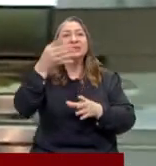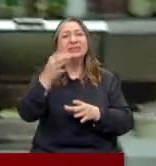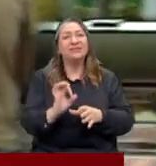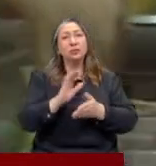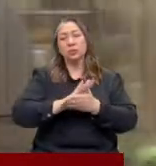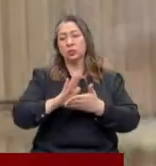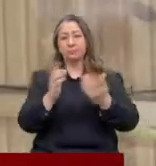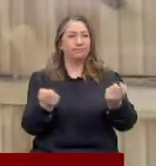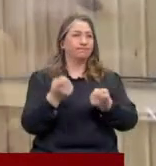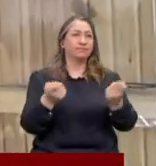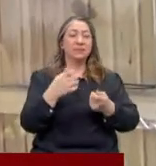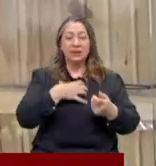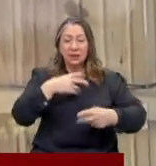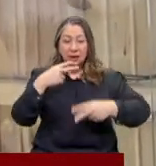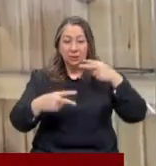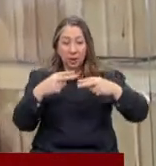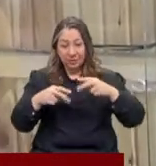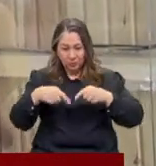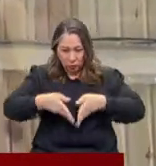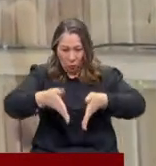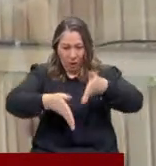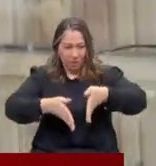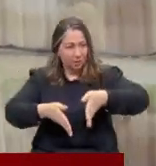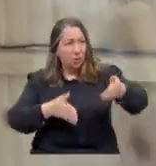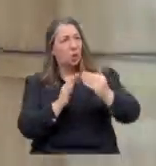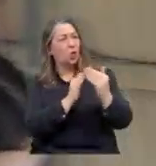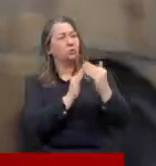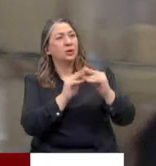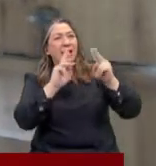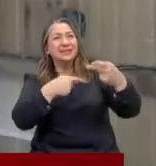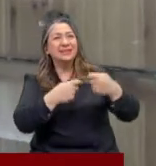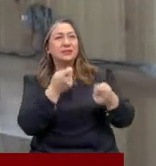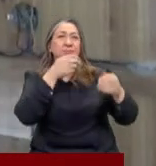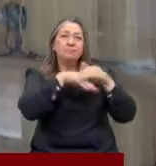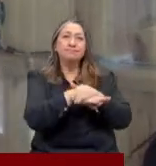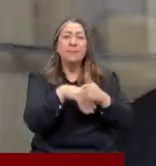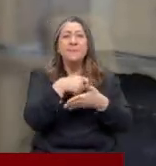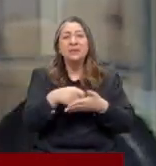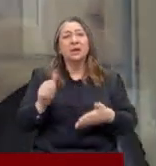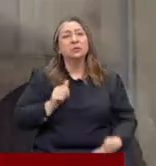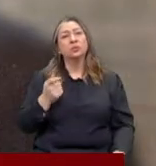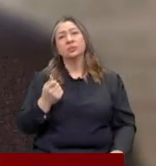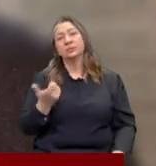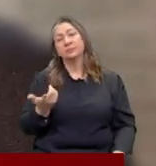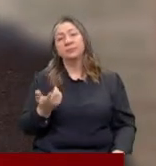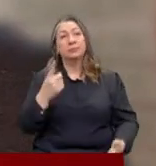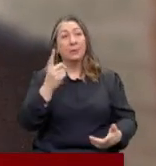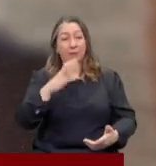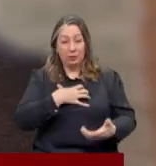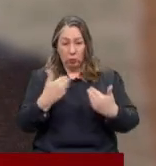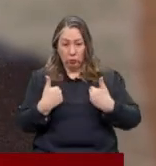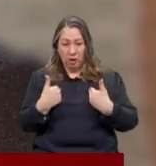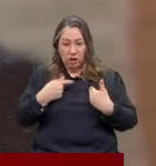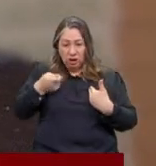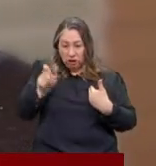düzen kurdu kendine. Kendi lokantasının bulunduğu sokakta komşu esnafın yanına işe girdi. Maaşı asgari ücret. Yani bir iş verenken